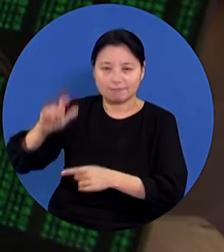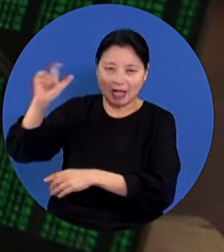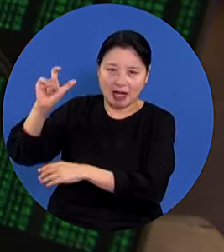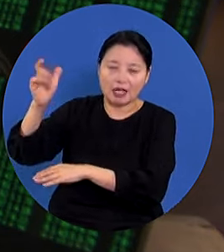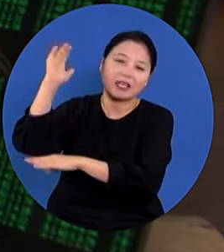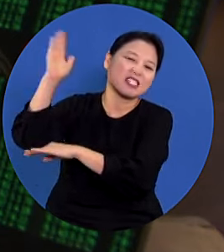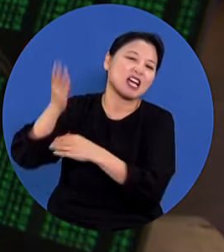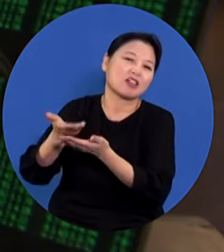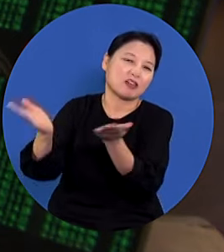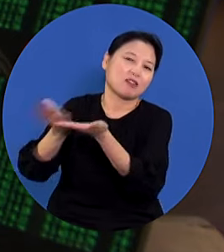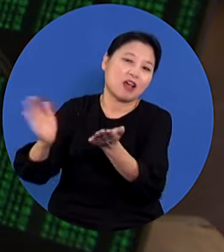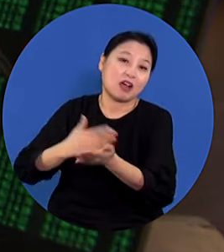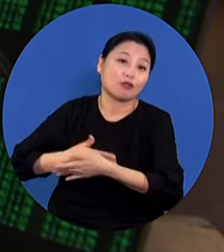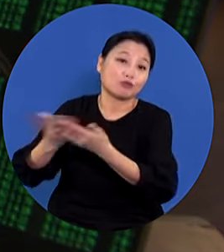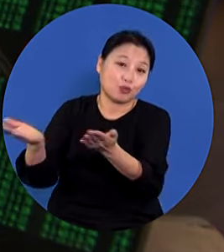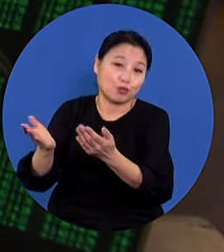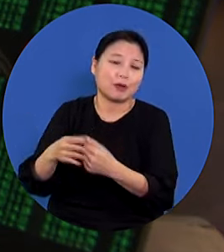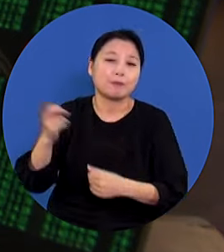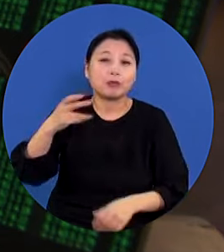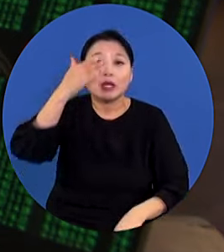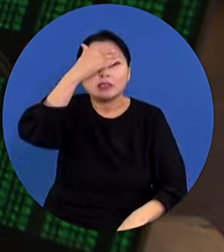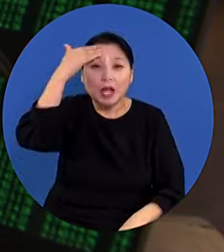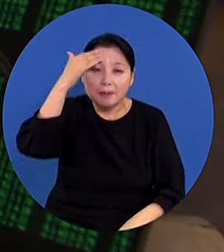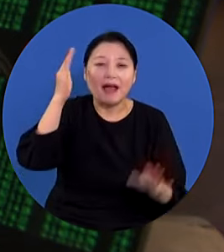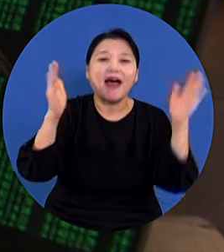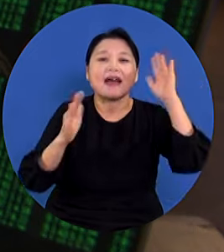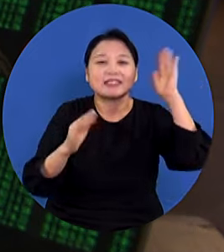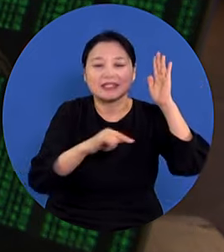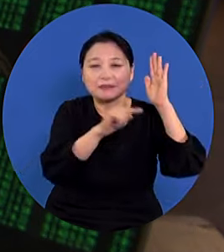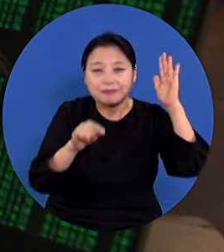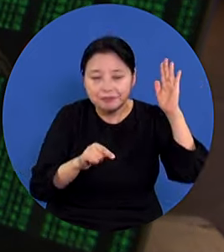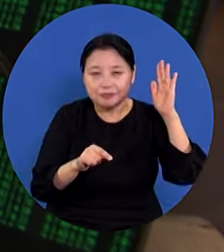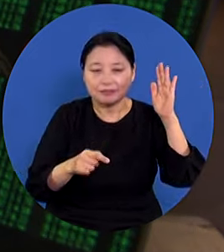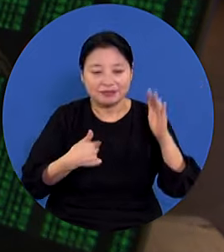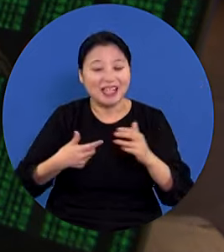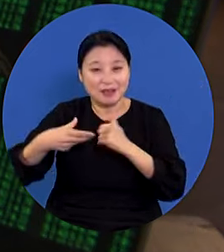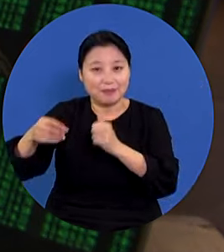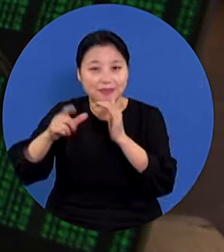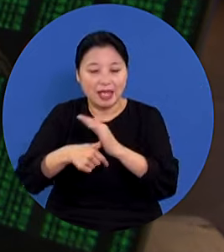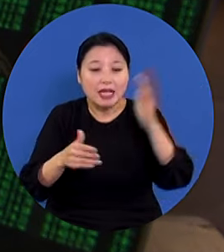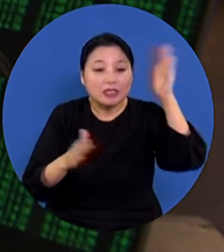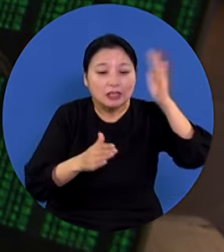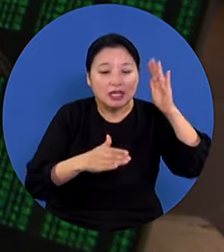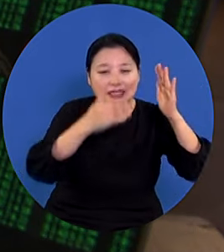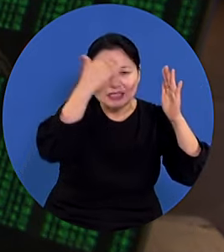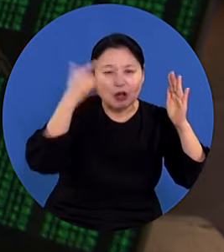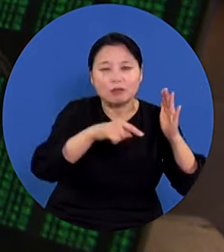관점에서 또 젊은 우리 어린 친구들은 오히려 어떻게 보면 실패를 안 해보는 거를